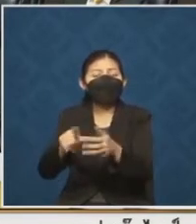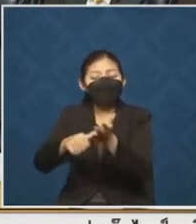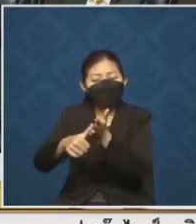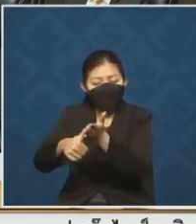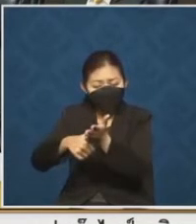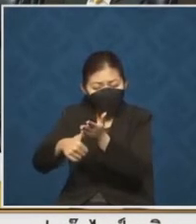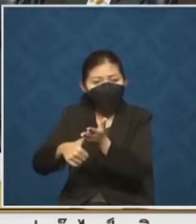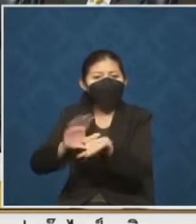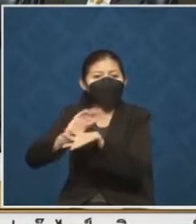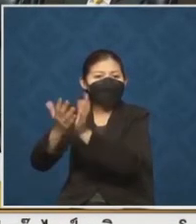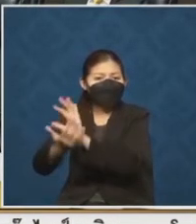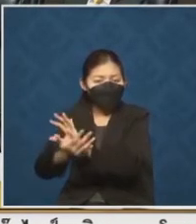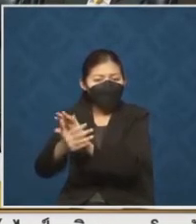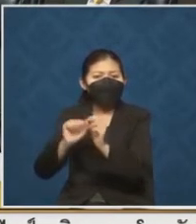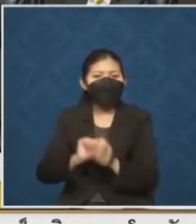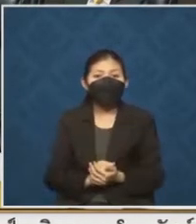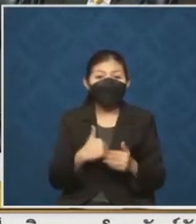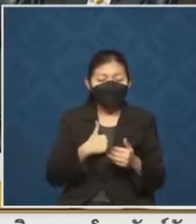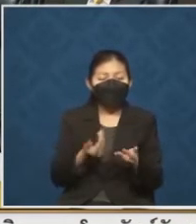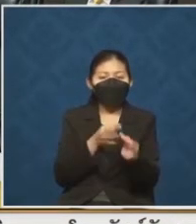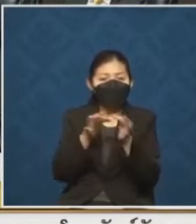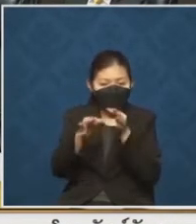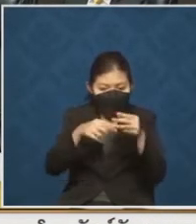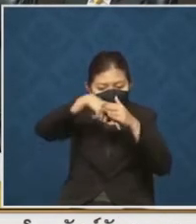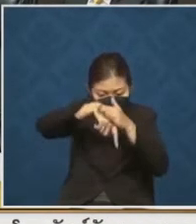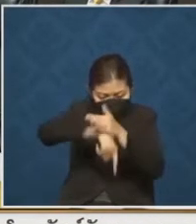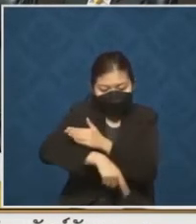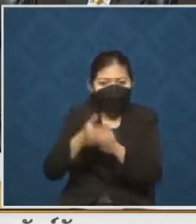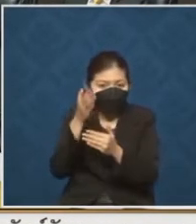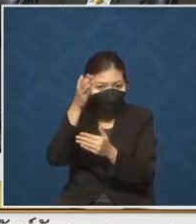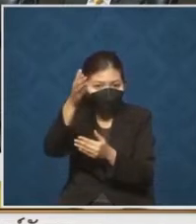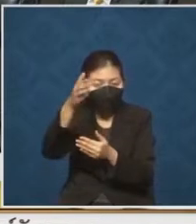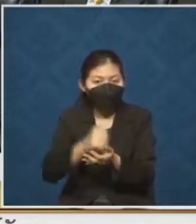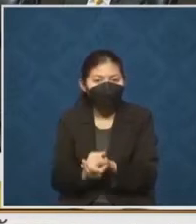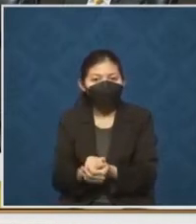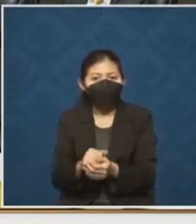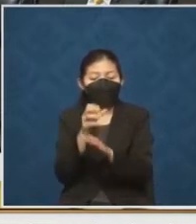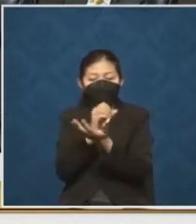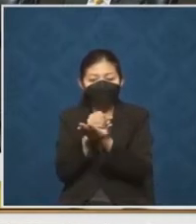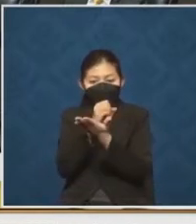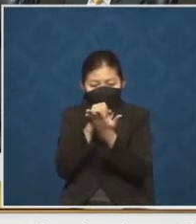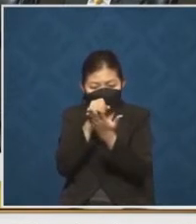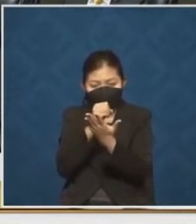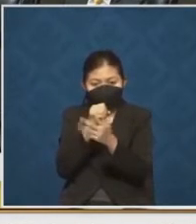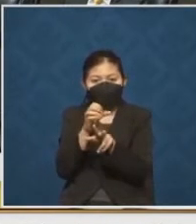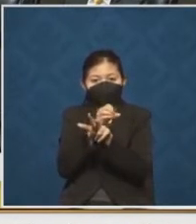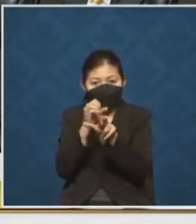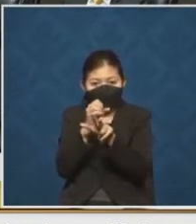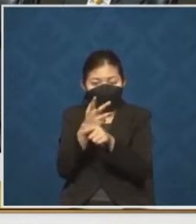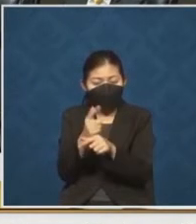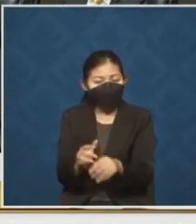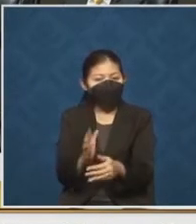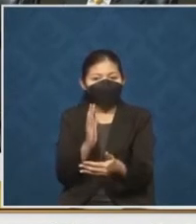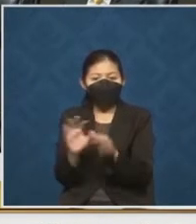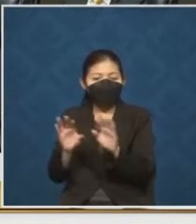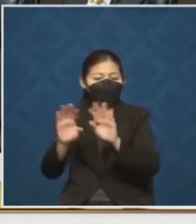เสนอแนะปัญหาแต่ข้อที่จริงเกี่ยวกับเรื่องของทุจริตคอรัปชั่นปัญหาที่เกิดขึ้นที่เราจะเสนอให้ท่าน